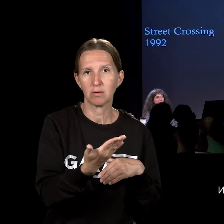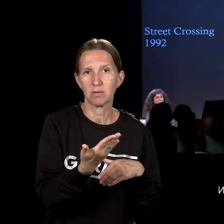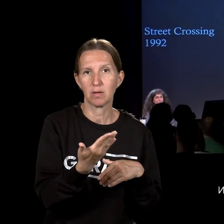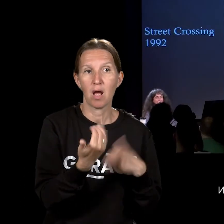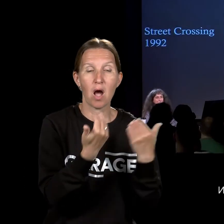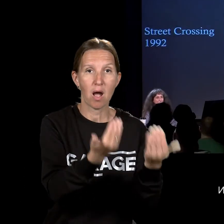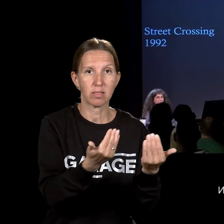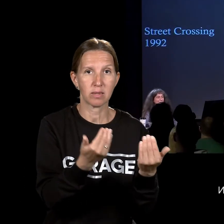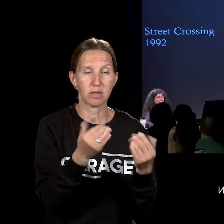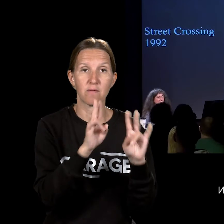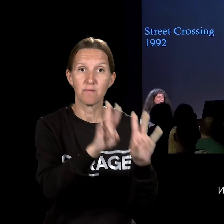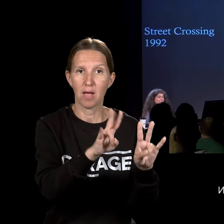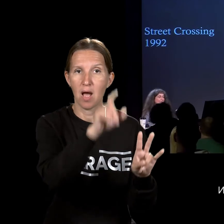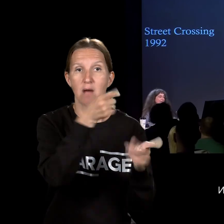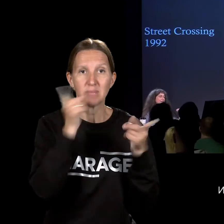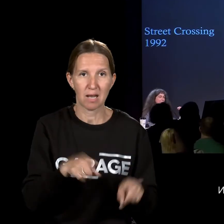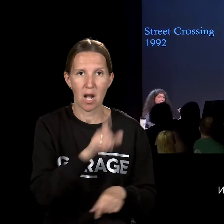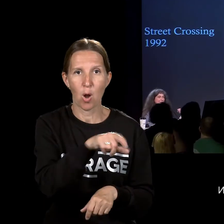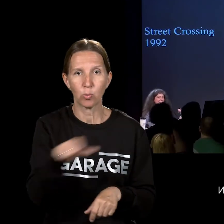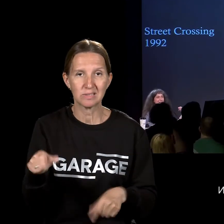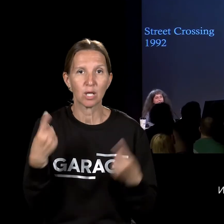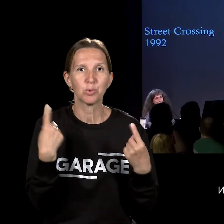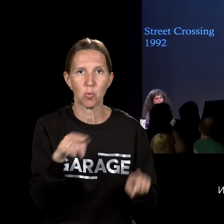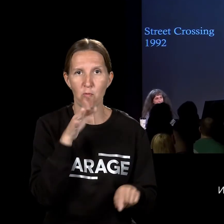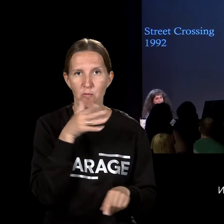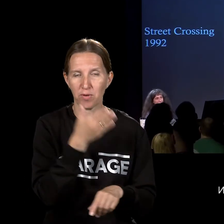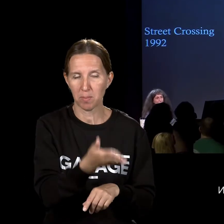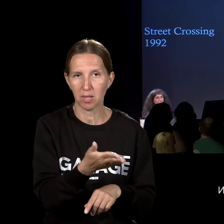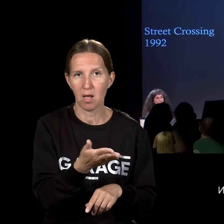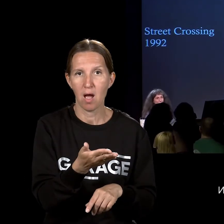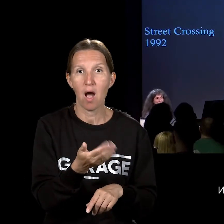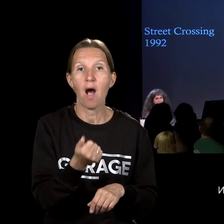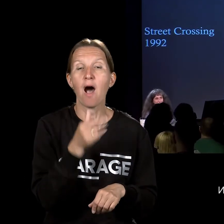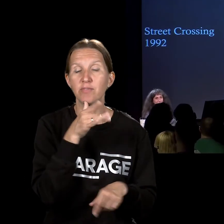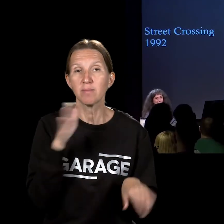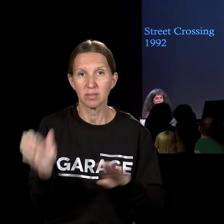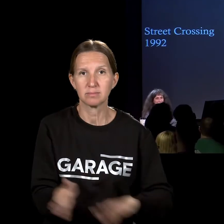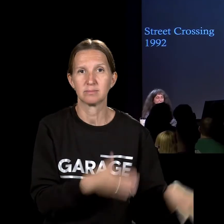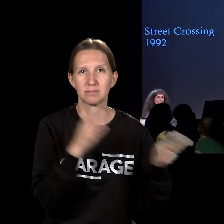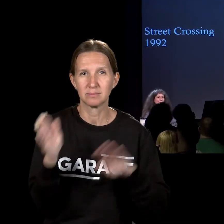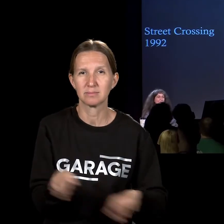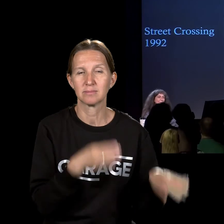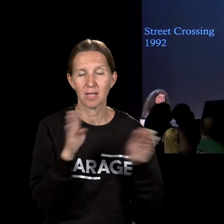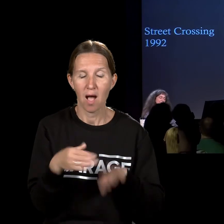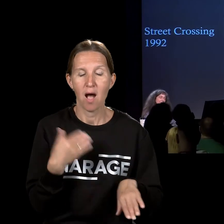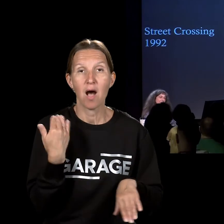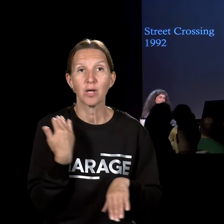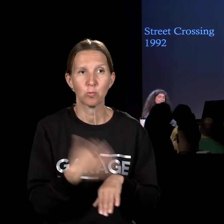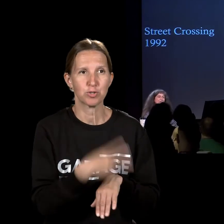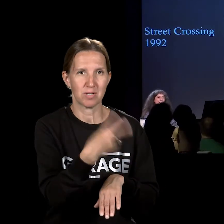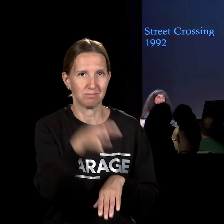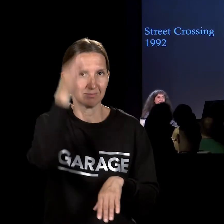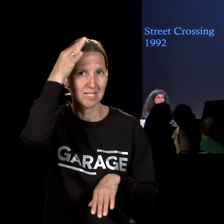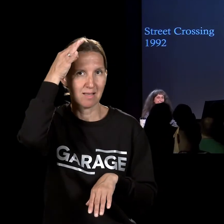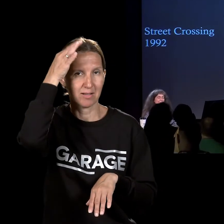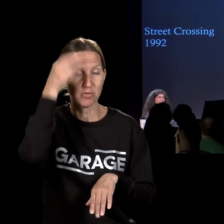что они становятся все… что они запечатлели реальных людей другого времени, что чем больше, тем дальше они стали,